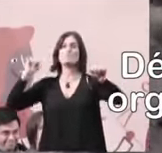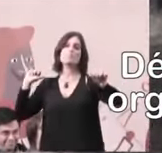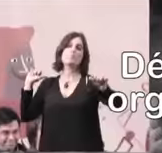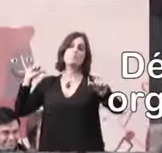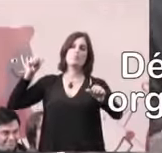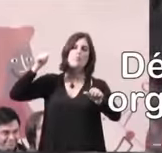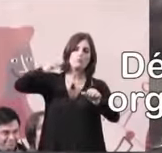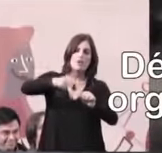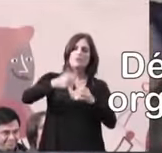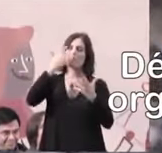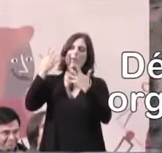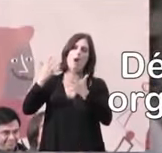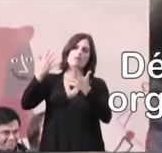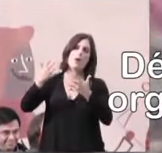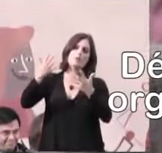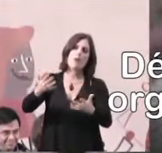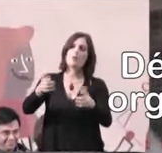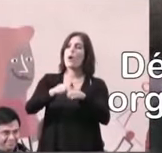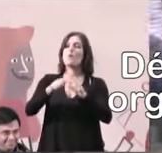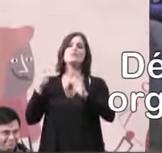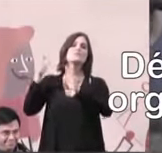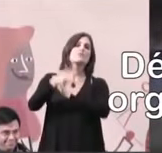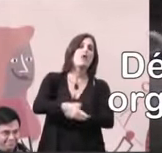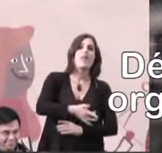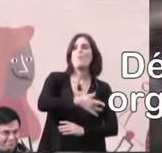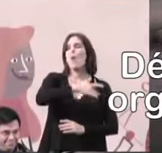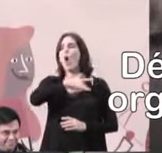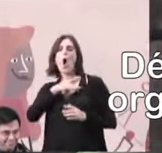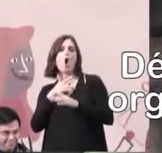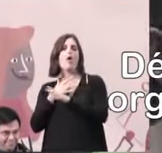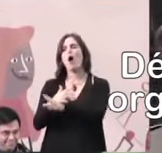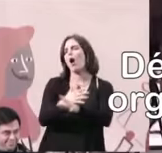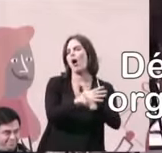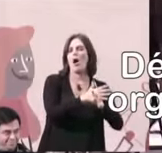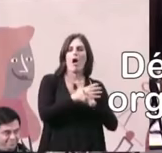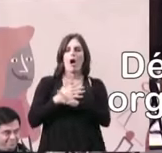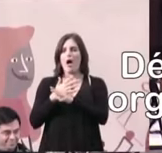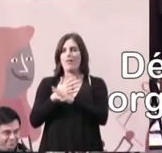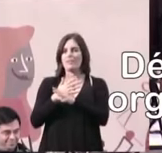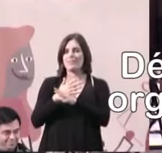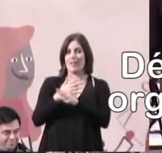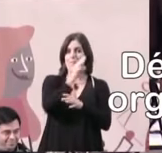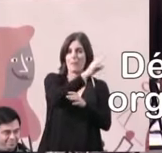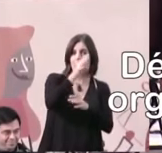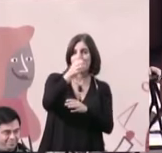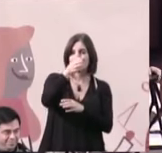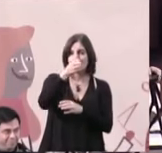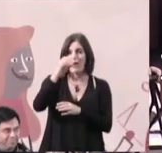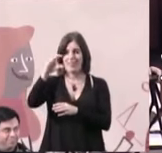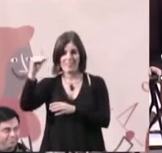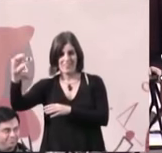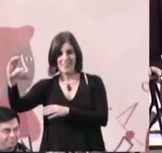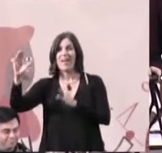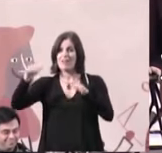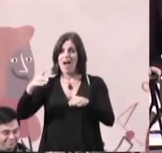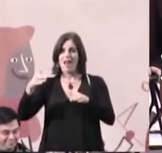dècades d'una història d'amor i d'orgies desenfrenades entre Convergència, el Partit Popular i el Partit Socialista, i de